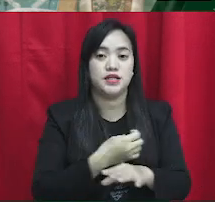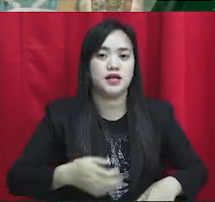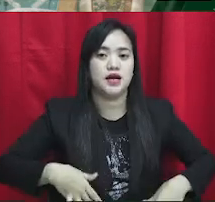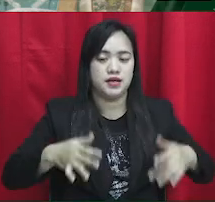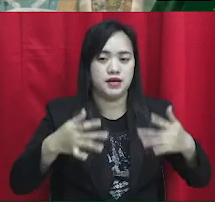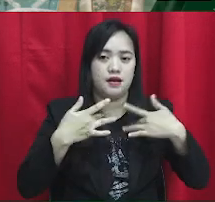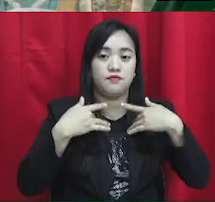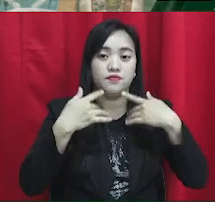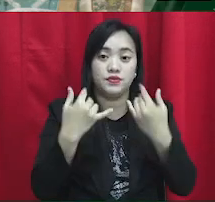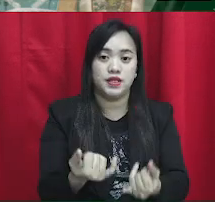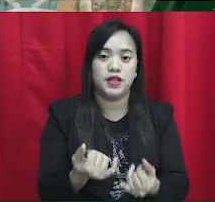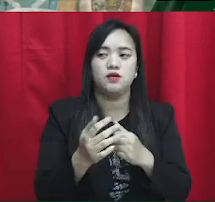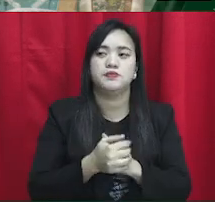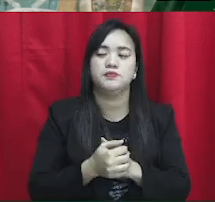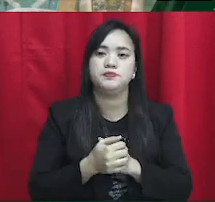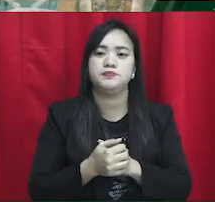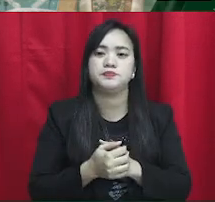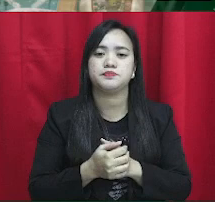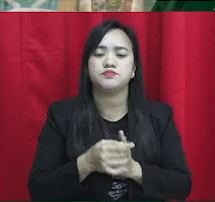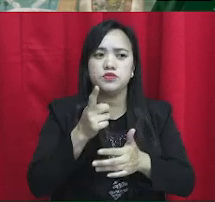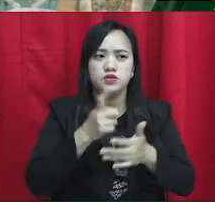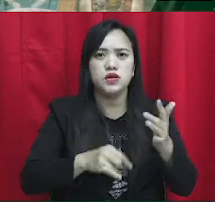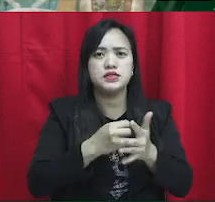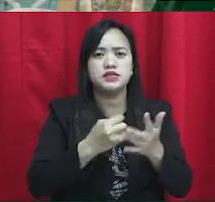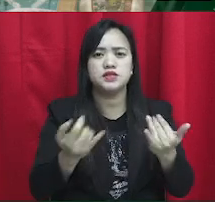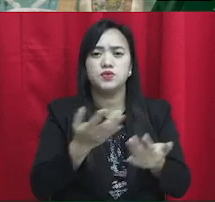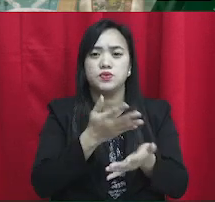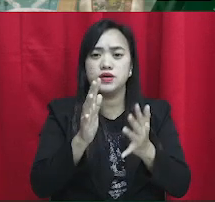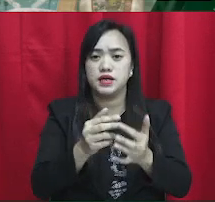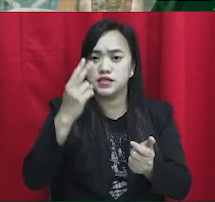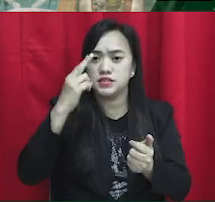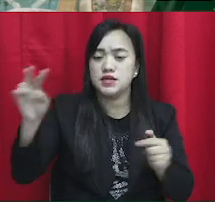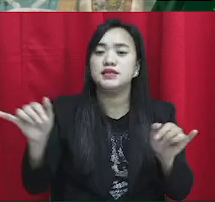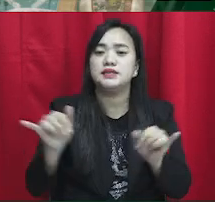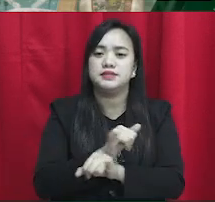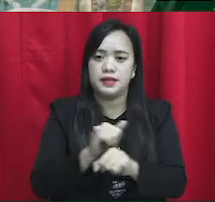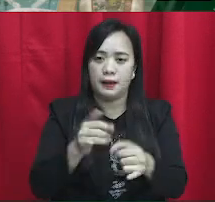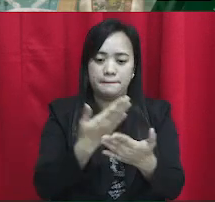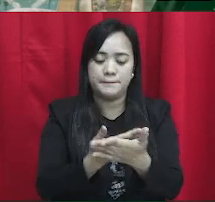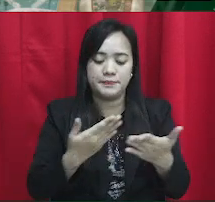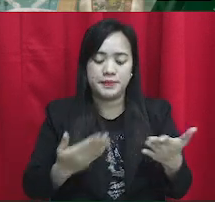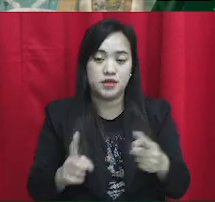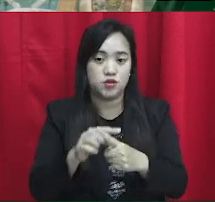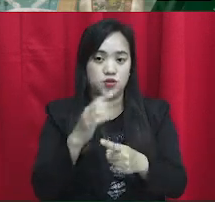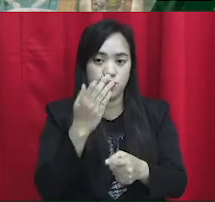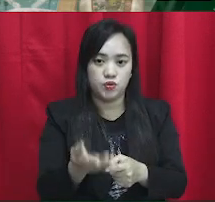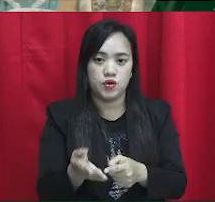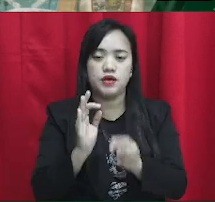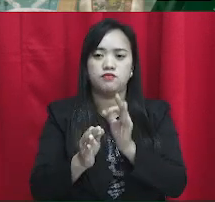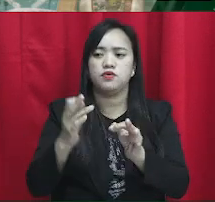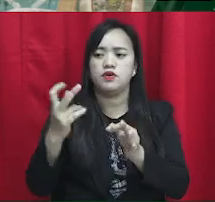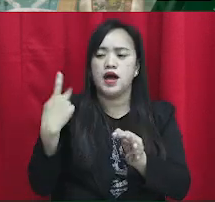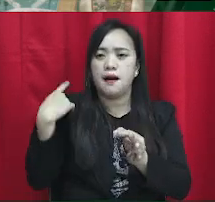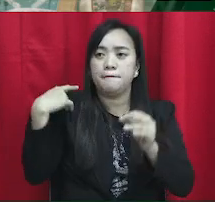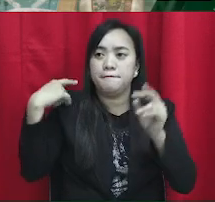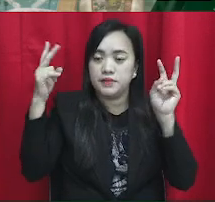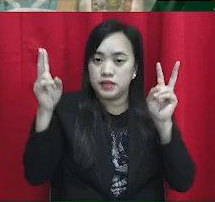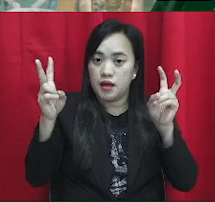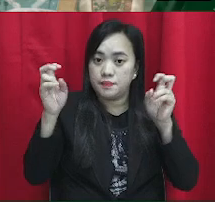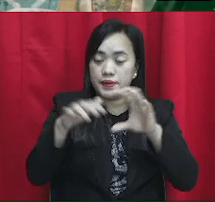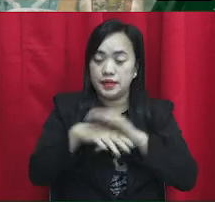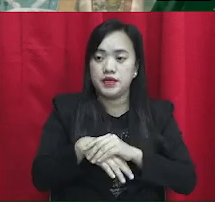sa ating pong mga pamilya. Ano po makikita natin? Same to you mothers. Kung meron tayong topic na ang Pasko sa pamilya